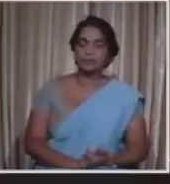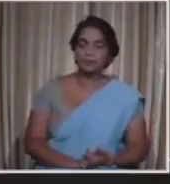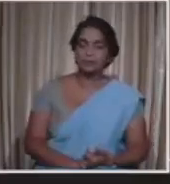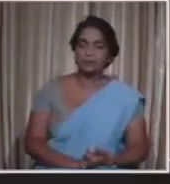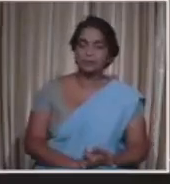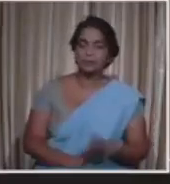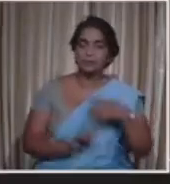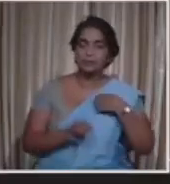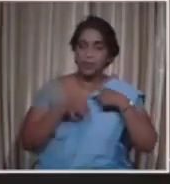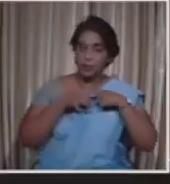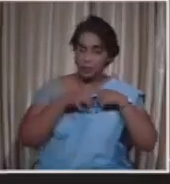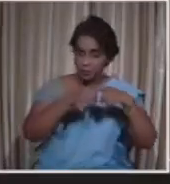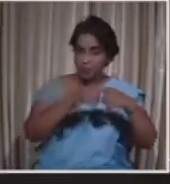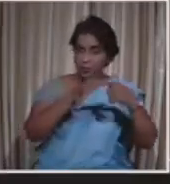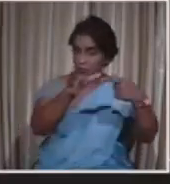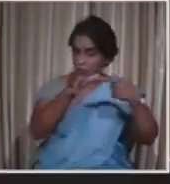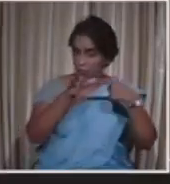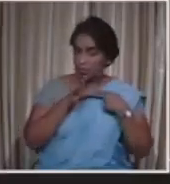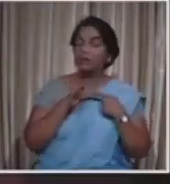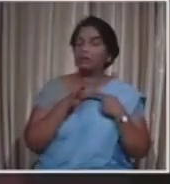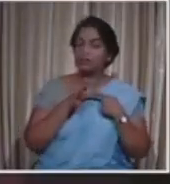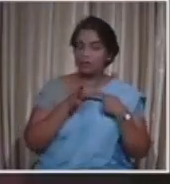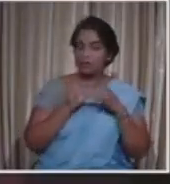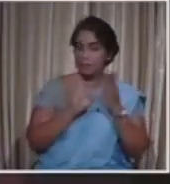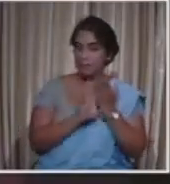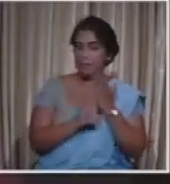වාචික පිළිතුරු අපේක්ෂා කරන ප්‍රශ්නවලට පෙර